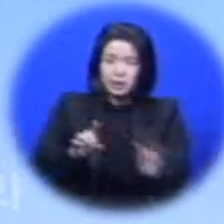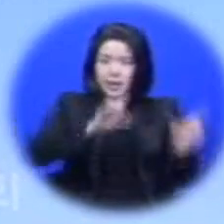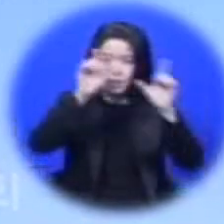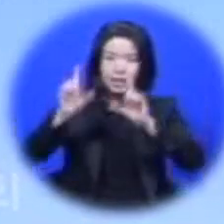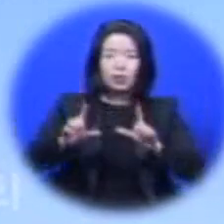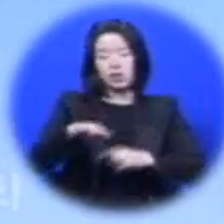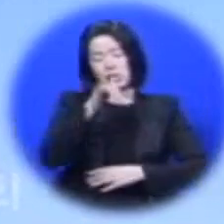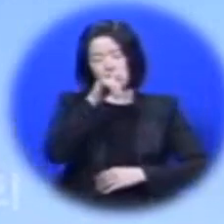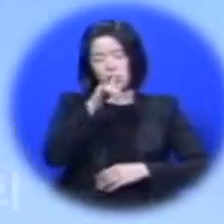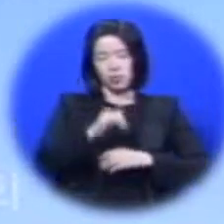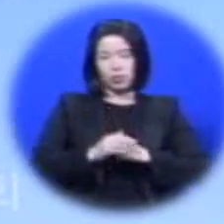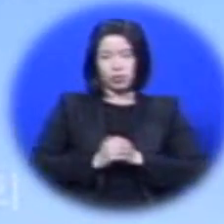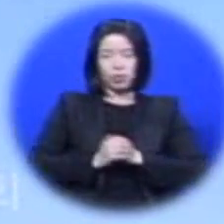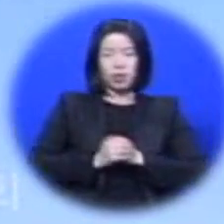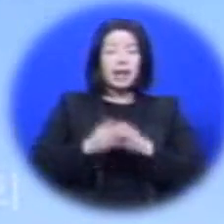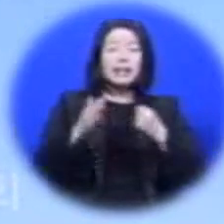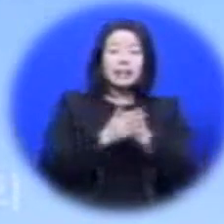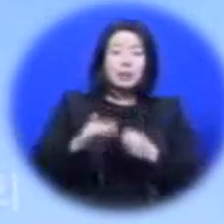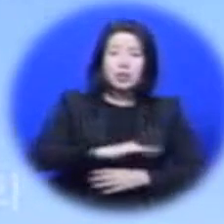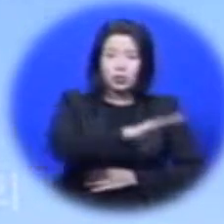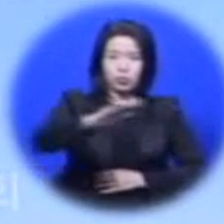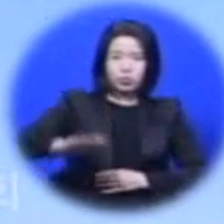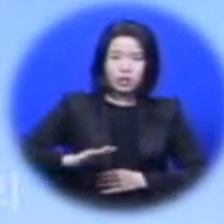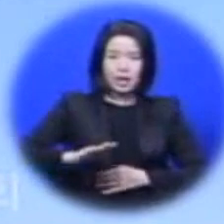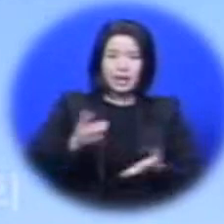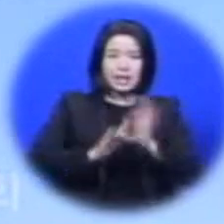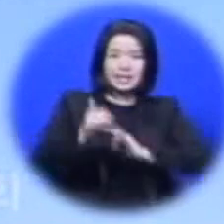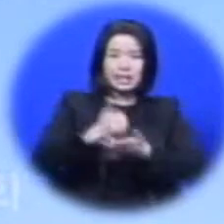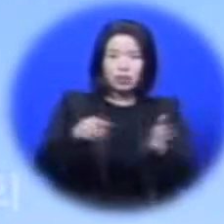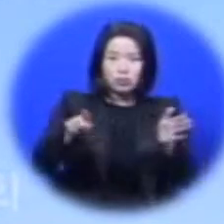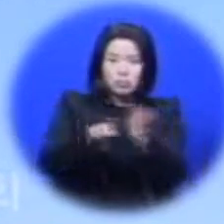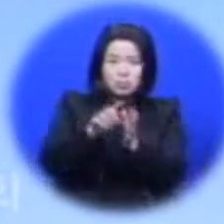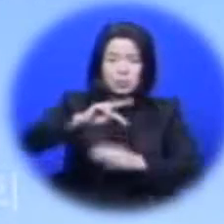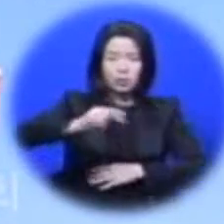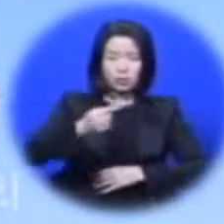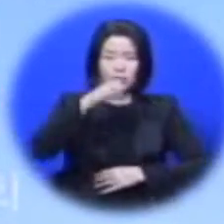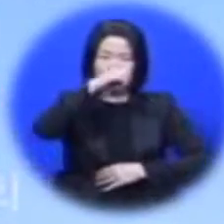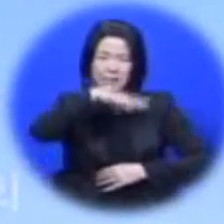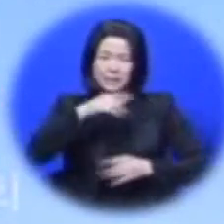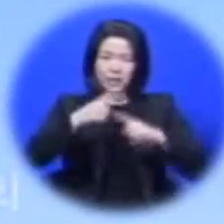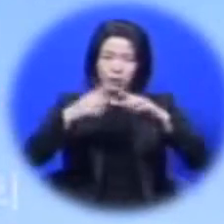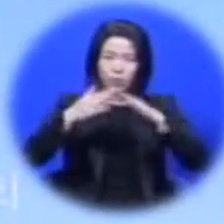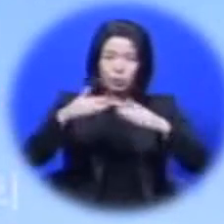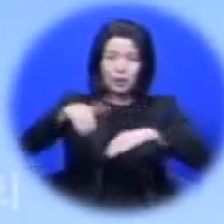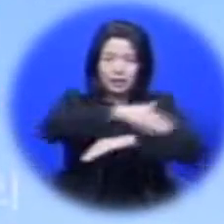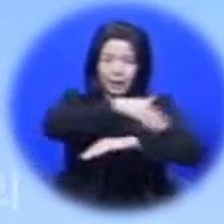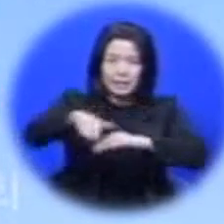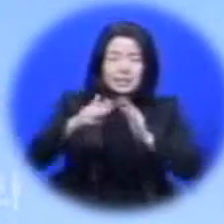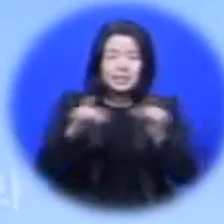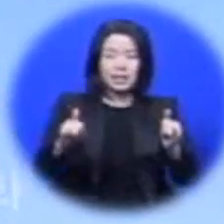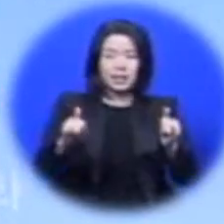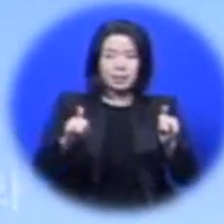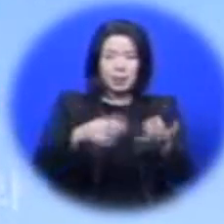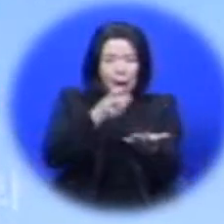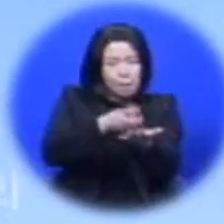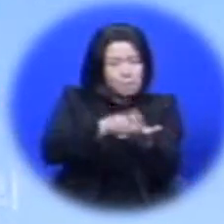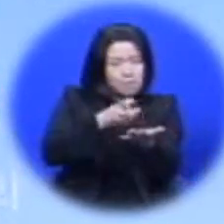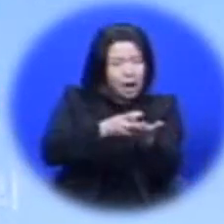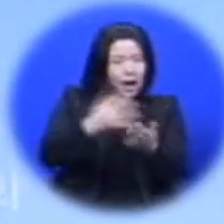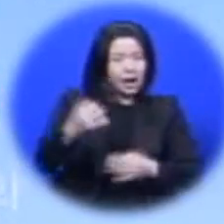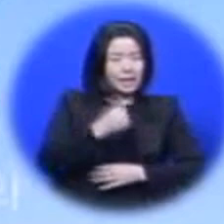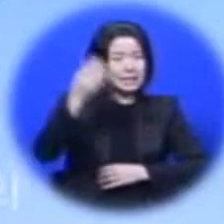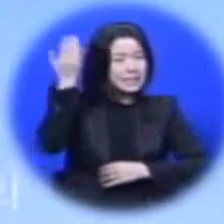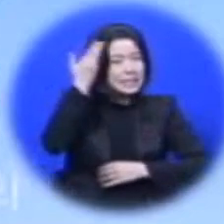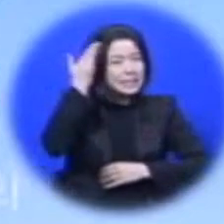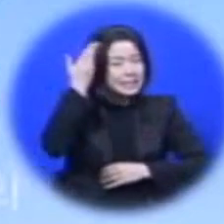있는 것입니다. 그러므로 우리가 예수님을 믿어도 그저 교회 다니는 사람이나 교리적인 지식으로